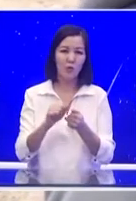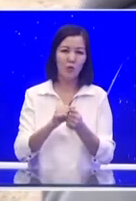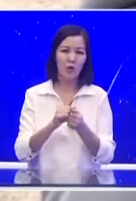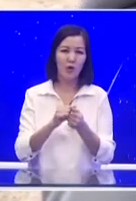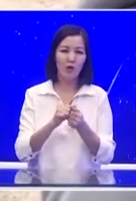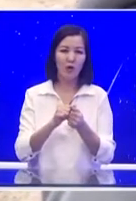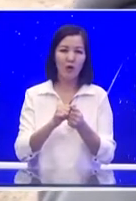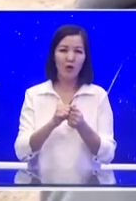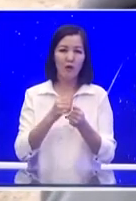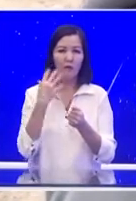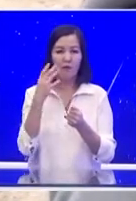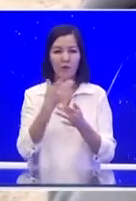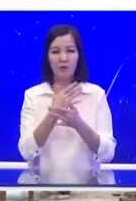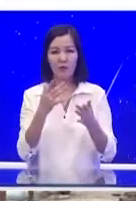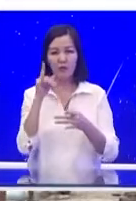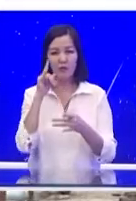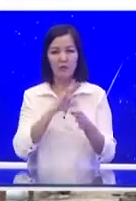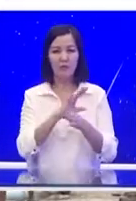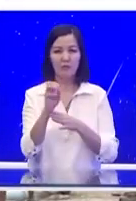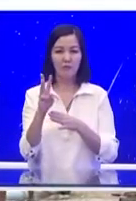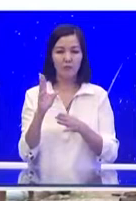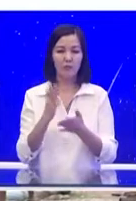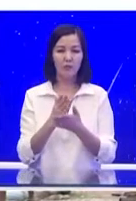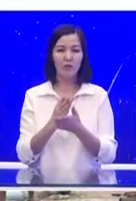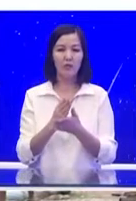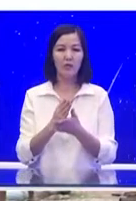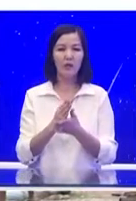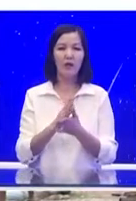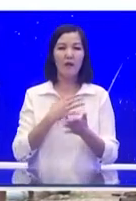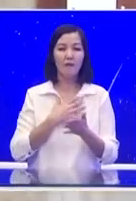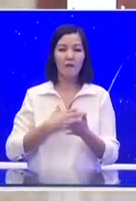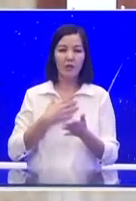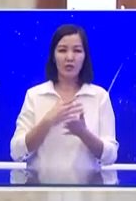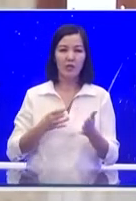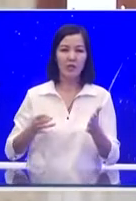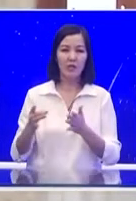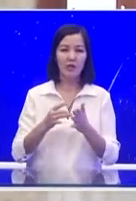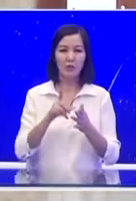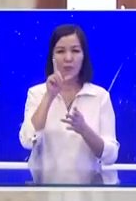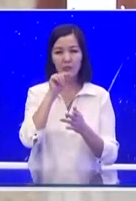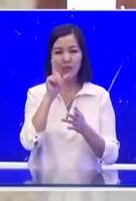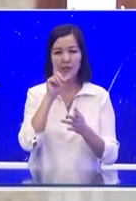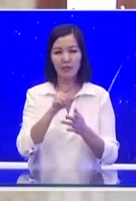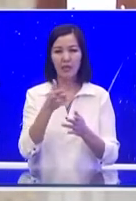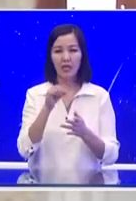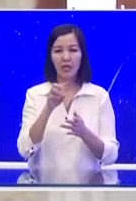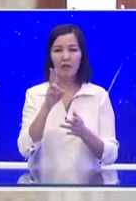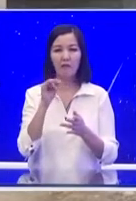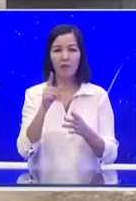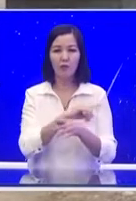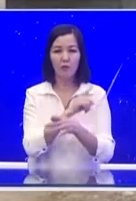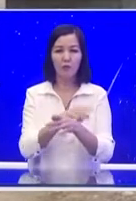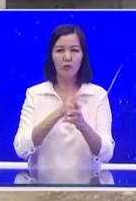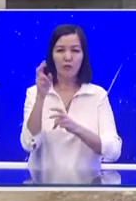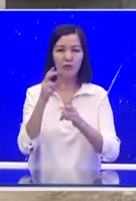все будем поставлять на внутренний рынок Казахстана. Одним из важнейших комплексов района является птицефабрика «Отан Грин Фуд». Мощность